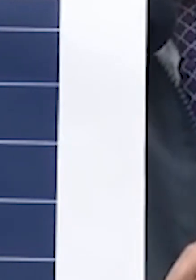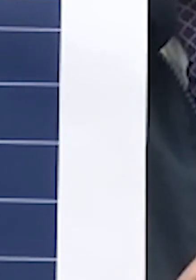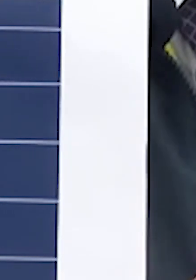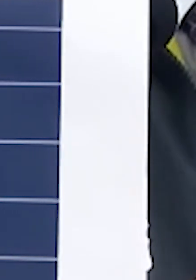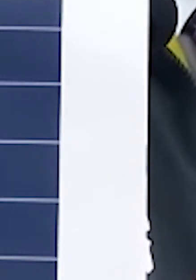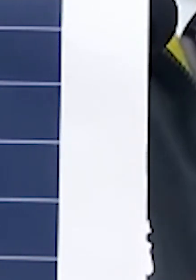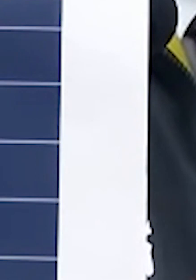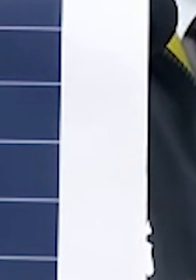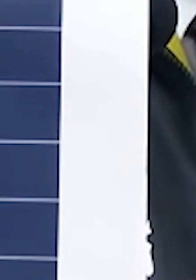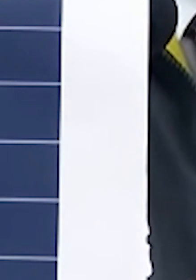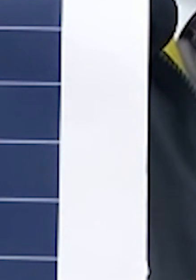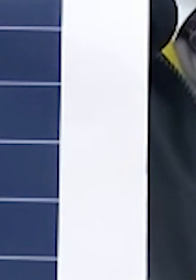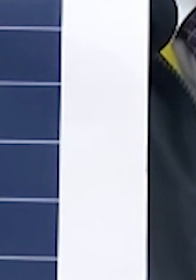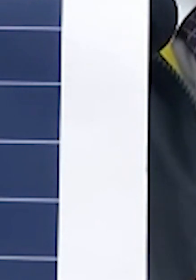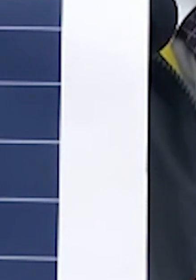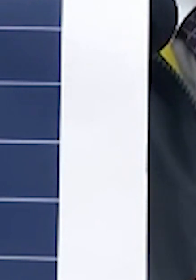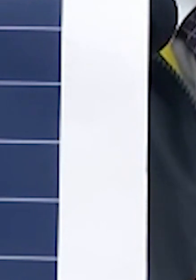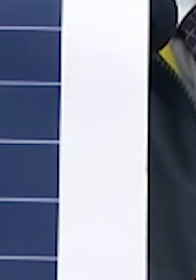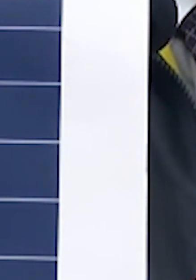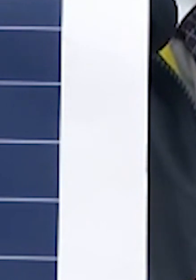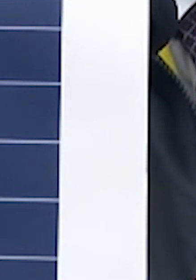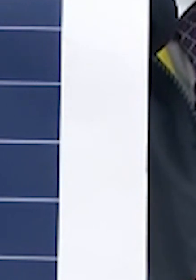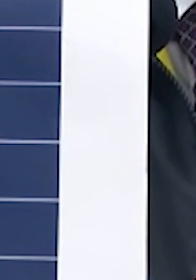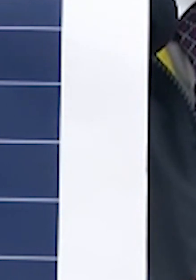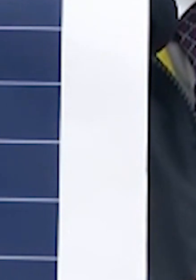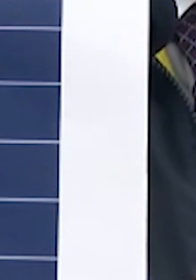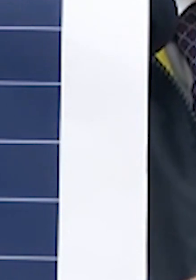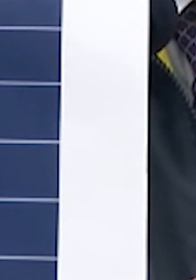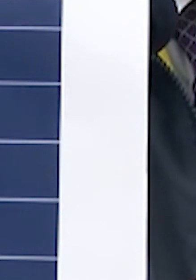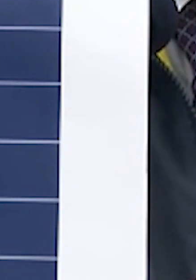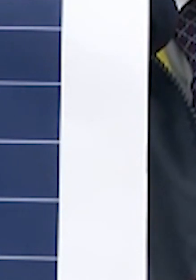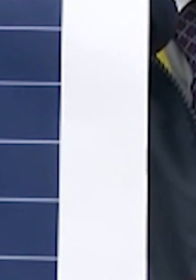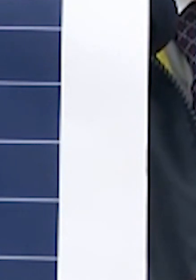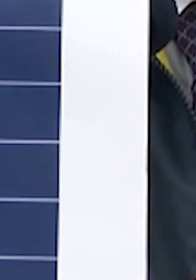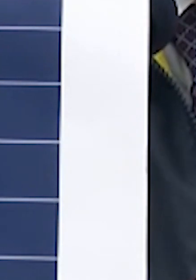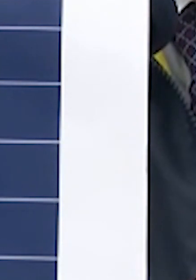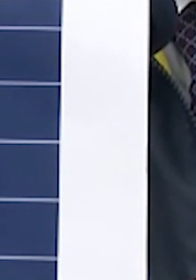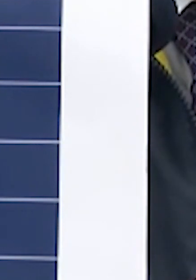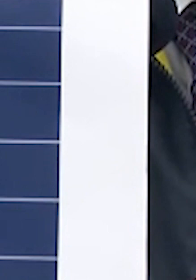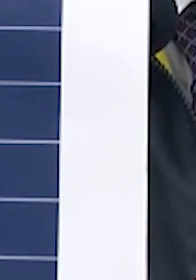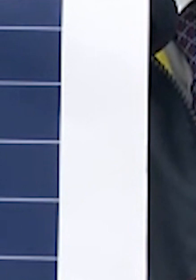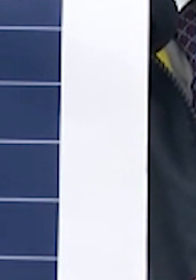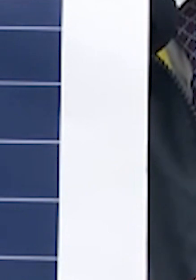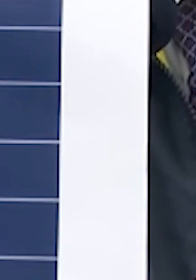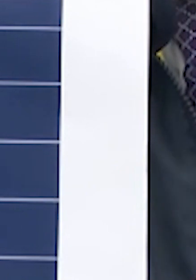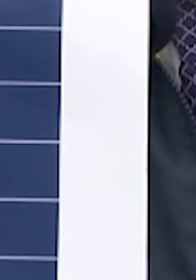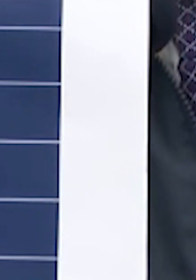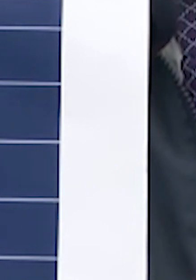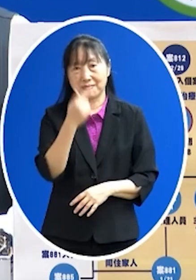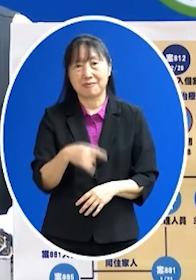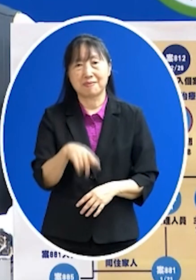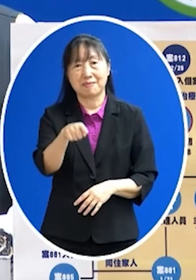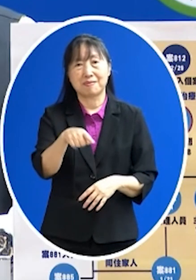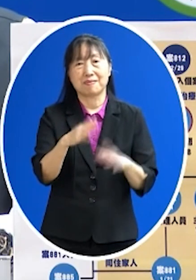那1月23号，哈，上午10点40到11点半，哈，在桃园区大。八德桃园市八德区大南市